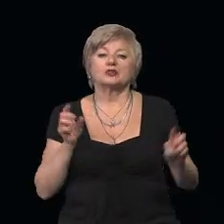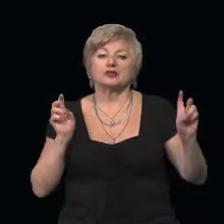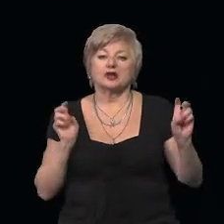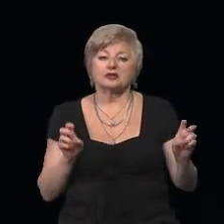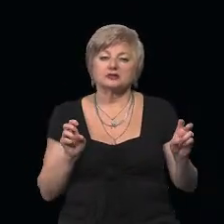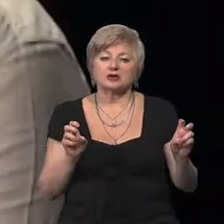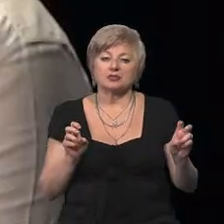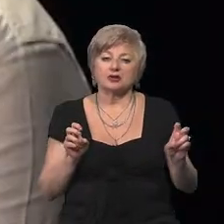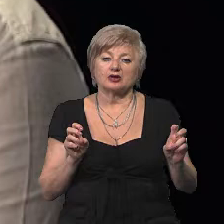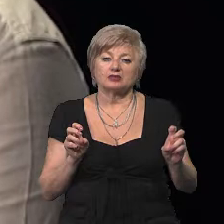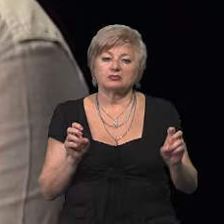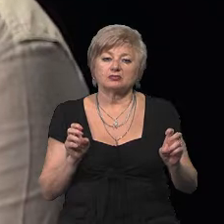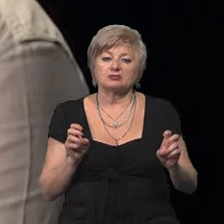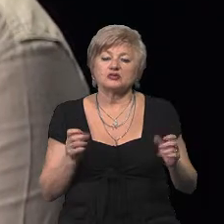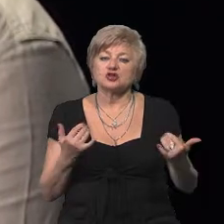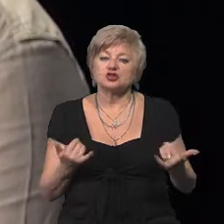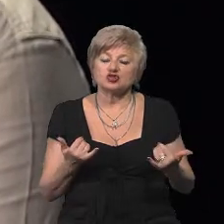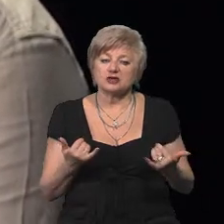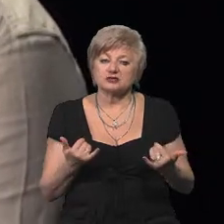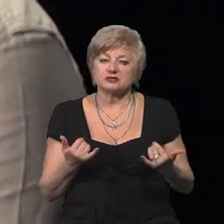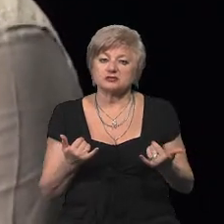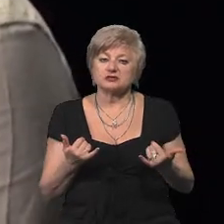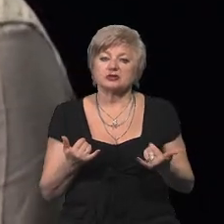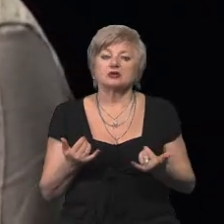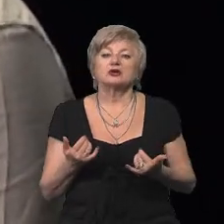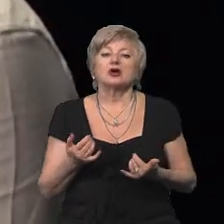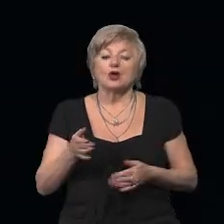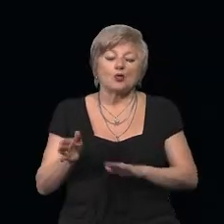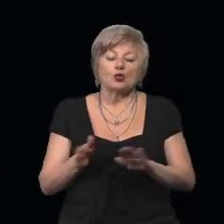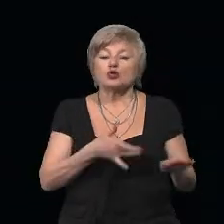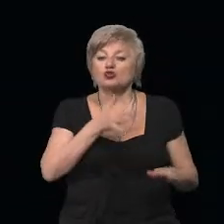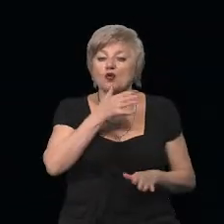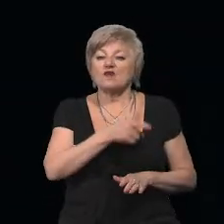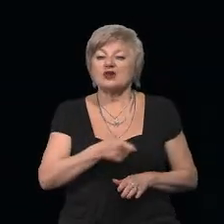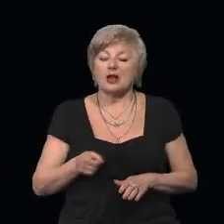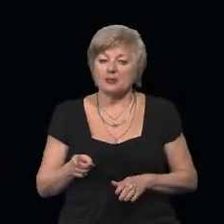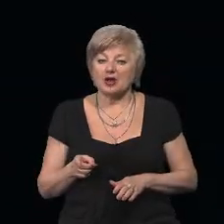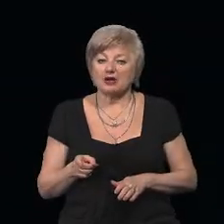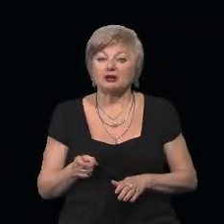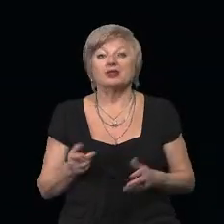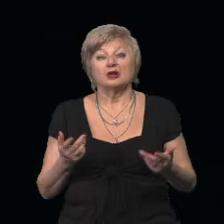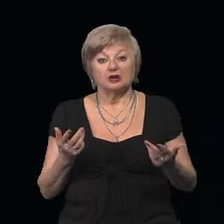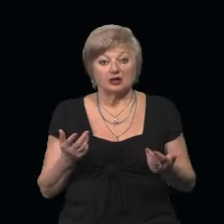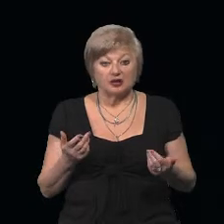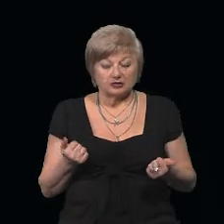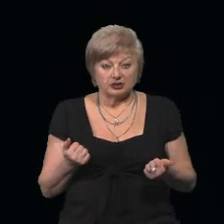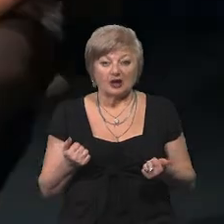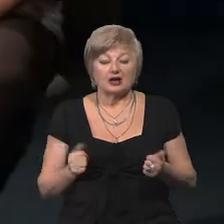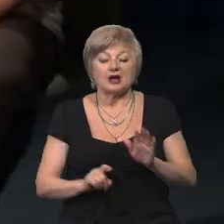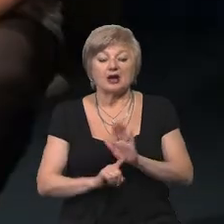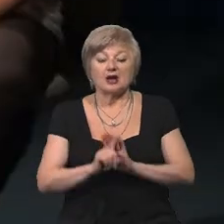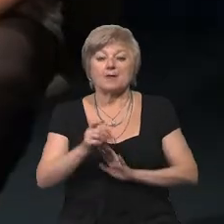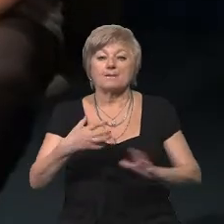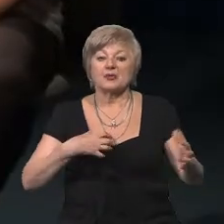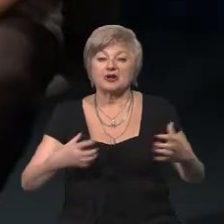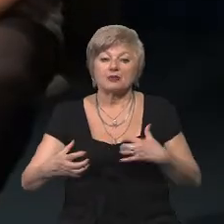на двох». Mm-hmm. На даний момент. Пройшов деякий час, що вже встигли досягти? Да, прем'єра була